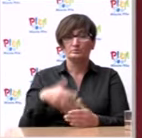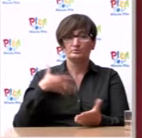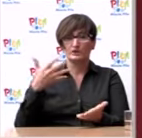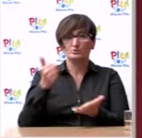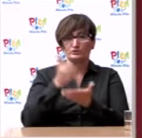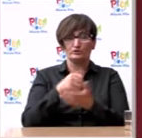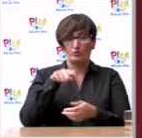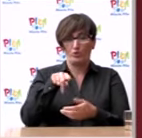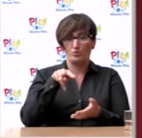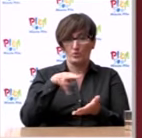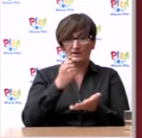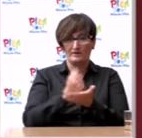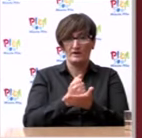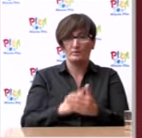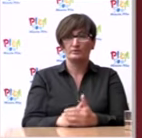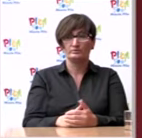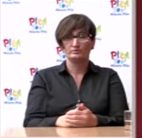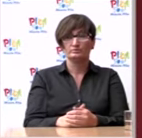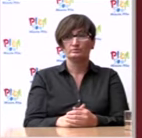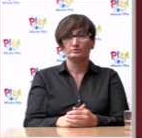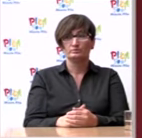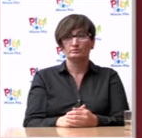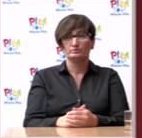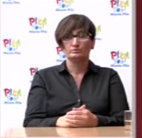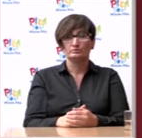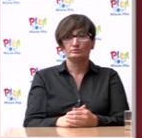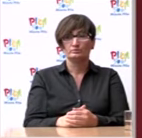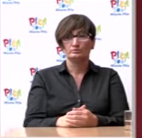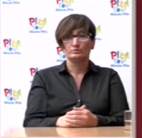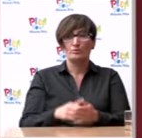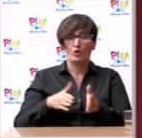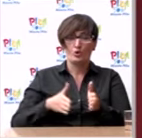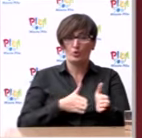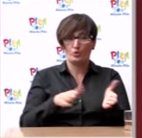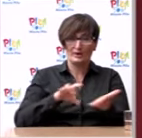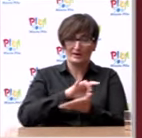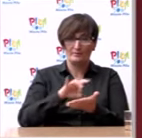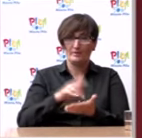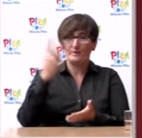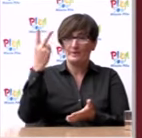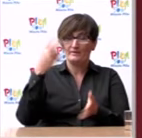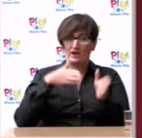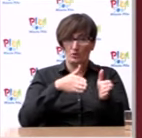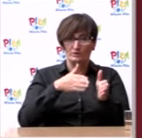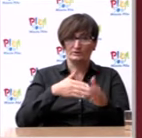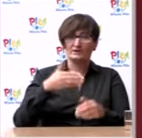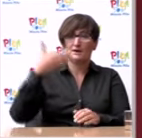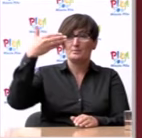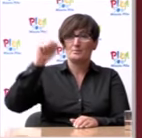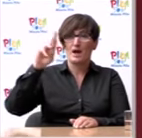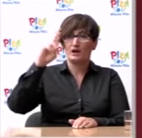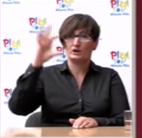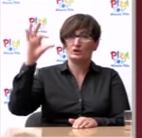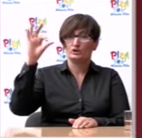uchwałę. Do kategorii dróg gminnych proponuje się dwie ulice. To jest ulica Marszałka Józefa